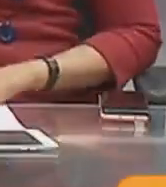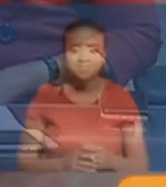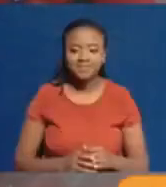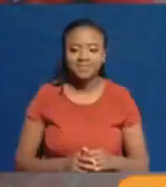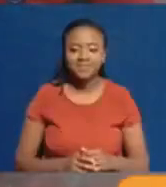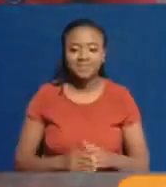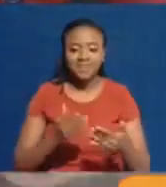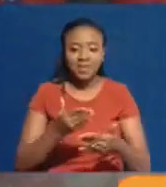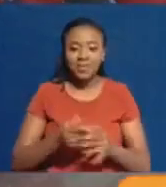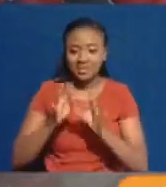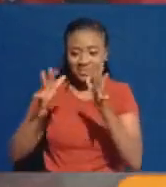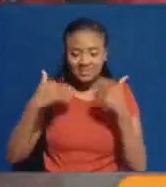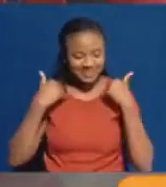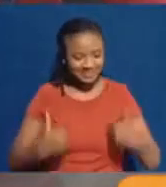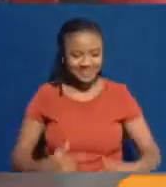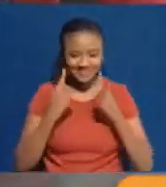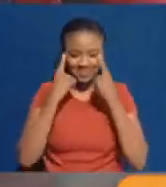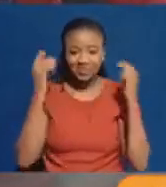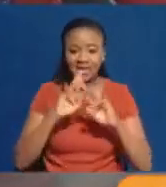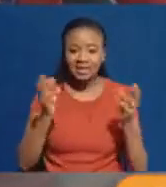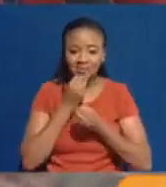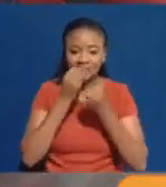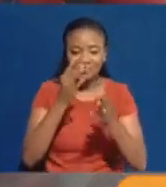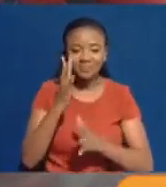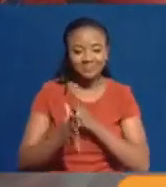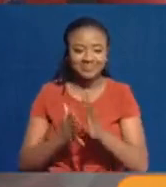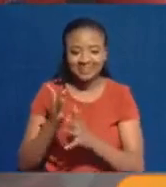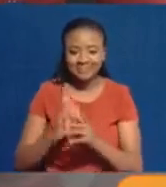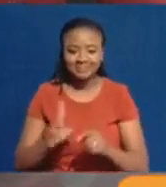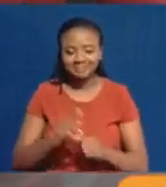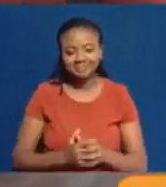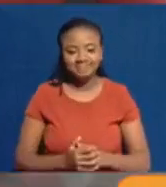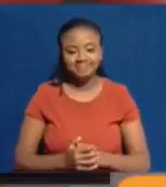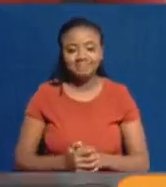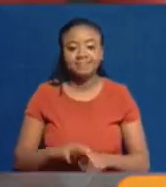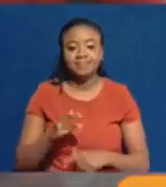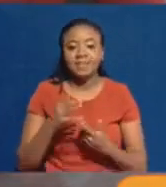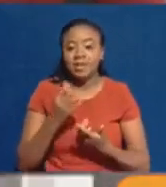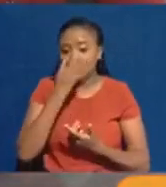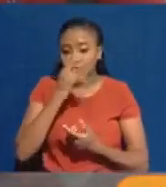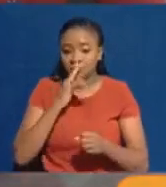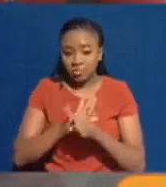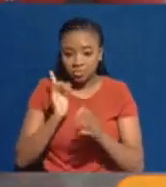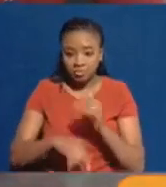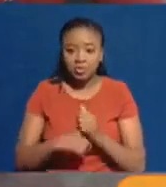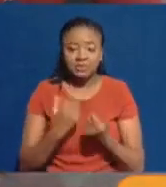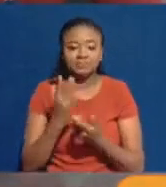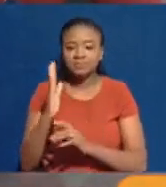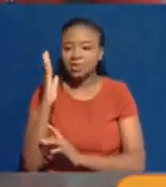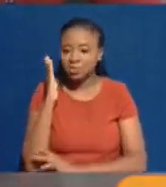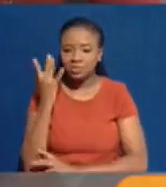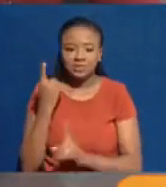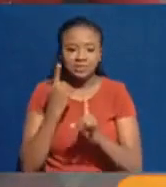Na mtazamaji, karibu mwenzetu ni yule Nzale, tayari kwa taarifa hizi kwa ishara. Na Rais William Ruto ameahidi kwamba maafisa wa usalama